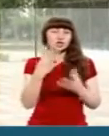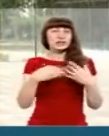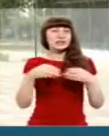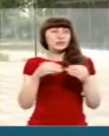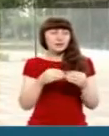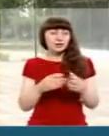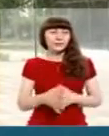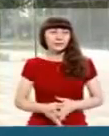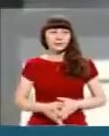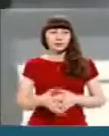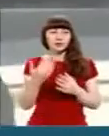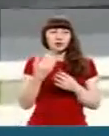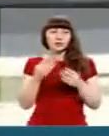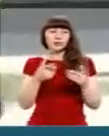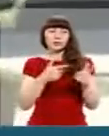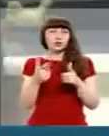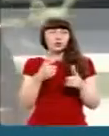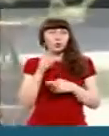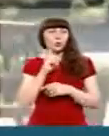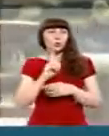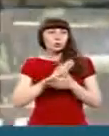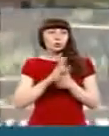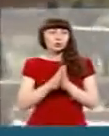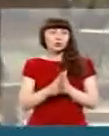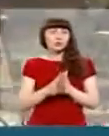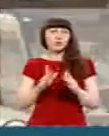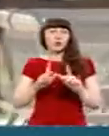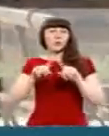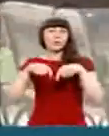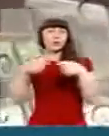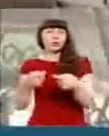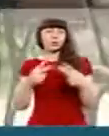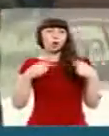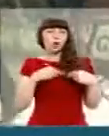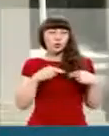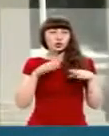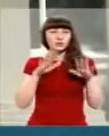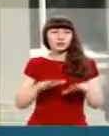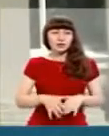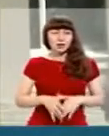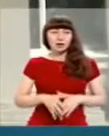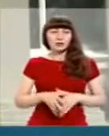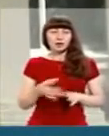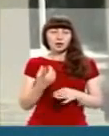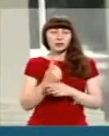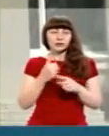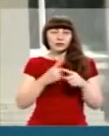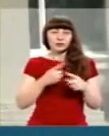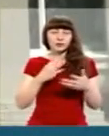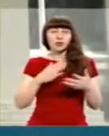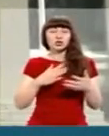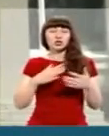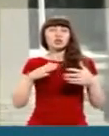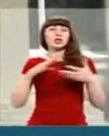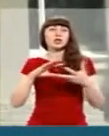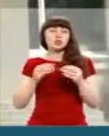4 отбасы көшіп келген. Оларды да еңбекпен қамту тұрғысындағы тиісті жағдайлар жасалып жатыр. Қоныс аудару жобасы қазірдің өзінде көлемді